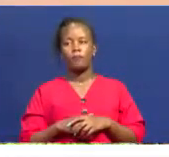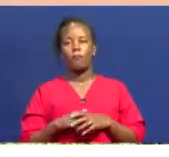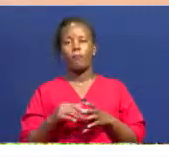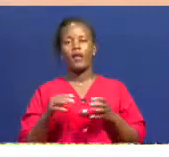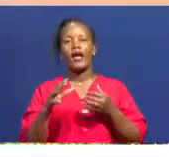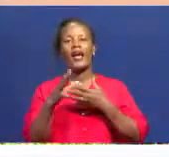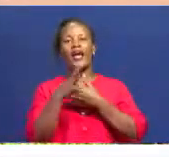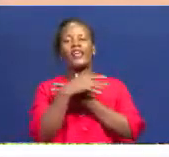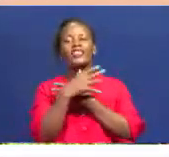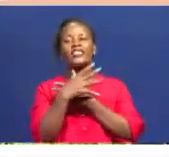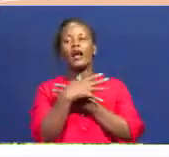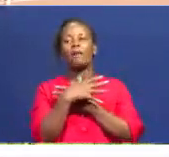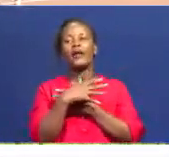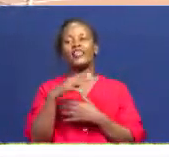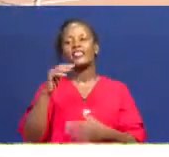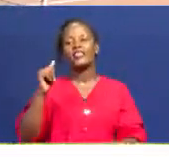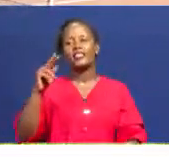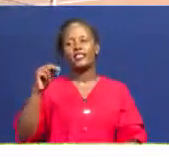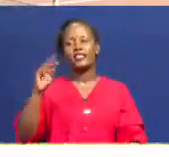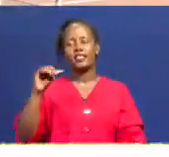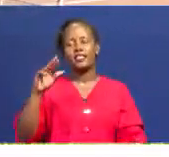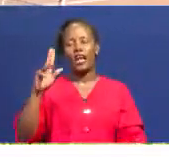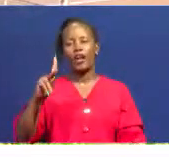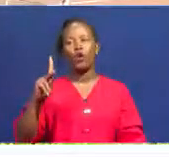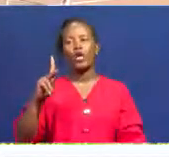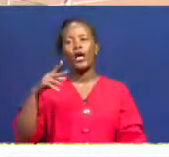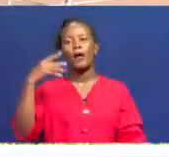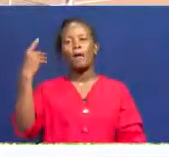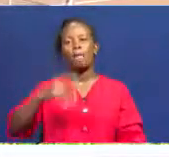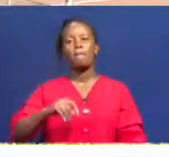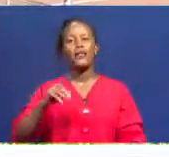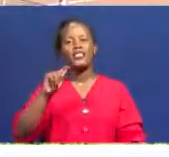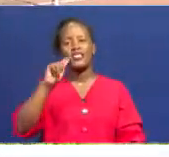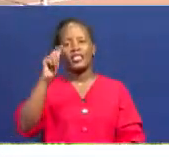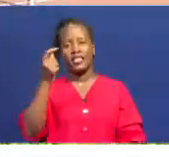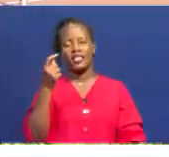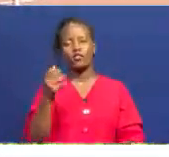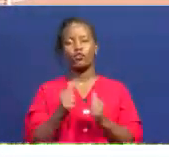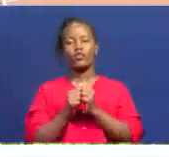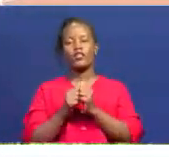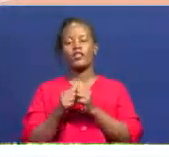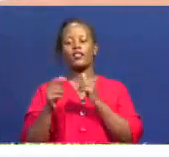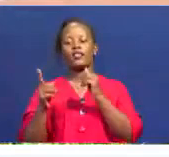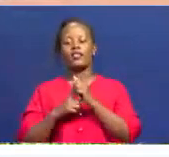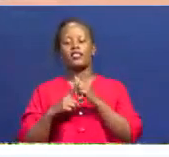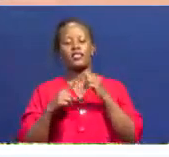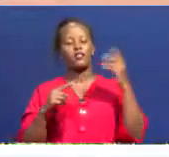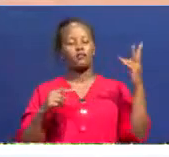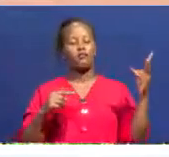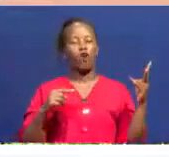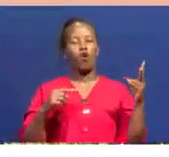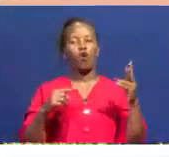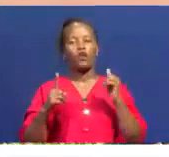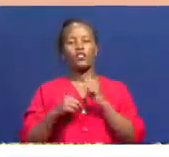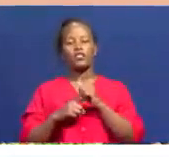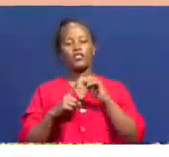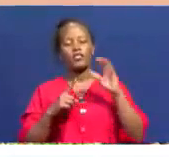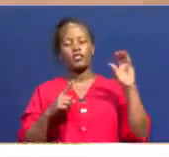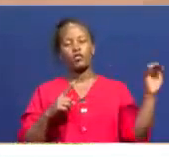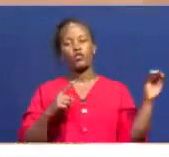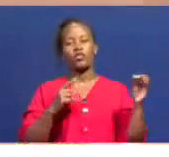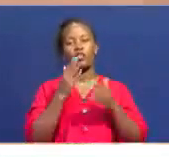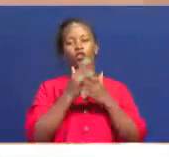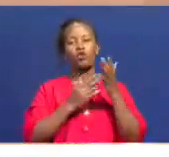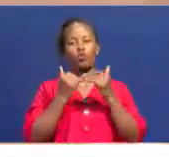Mjerumani Anouk van der Velde alimshinda Mkenya Chepkemoi Yego kwa seti 6-4, 6-0 kwenye nusu finali